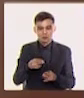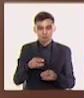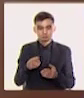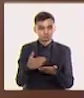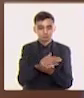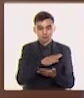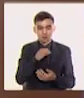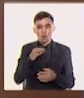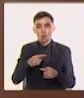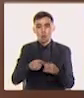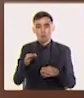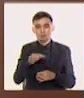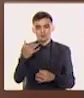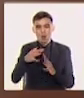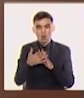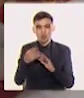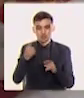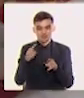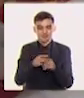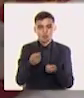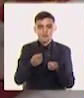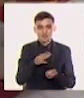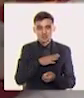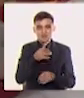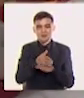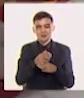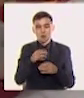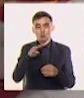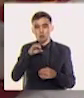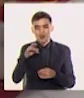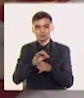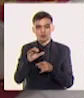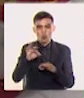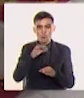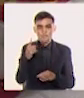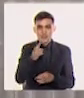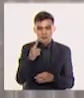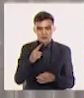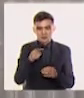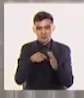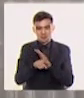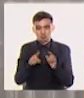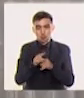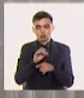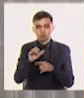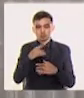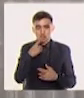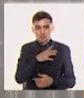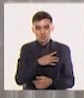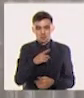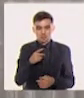қашты. Облыстық ауыл шаруашылық басқармасындағылар ұн таратушы мекеме бірінші сұрып ұн деп айтып жатыр деумен ғана